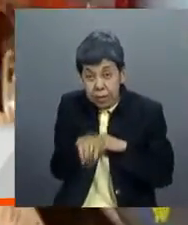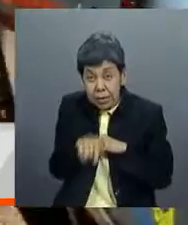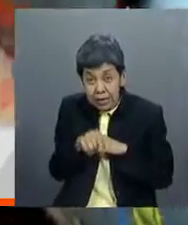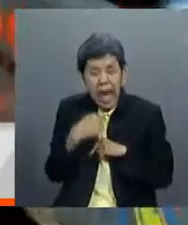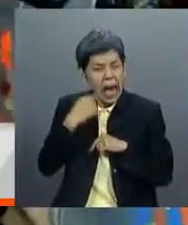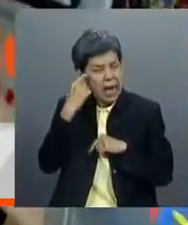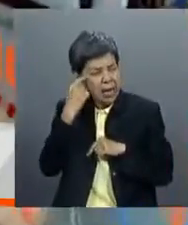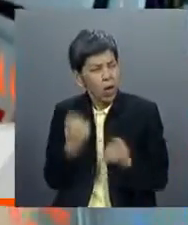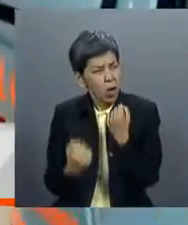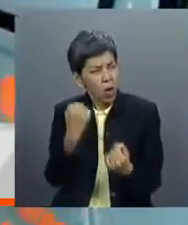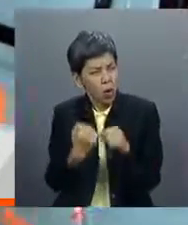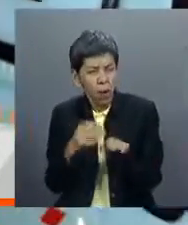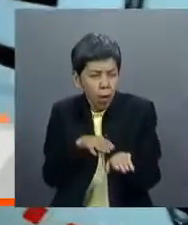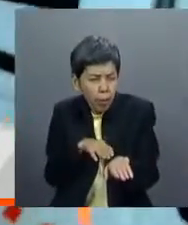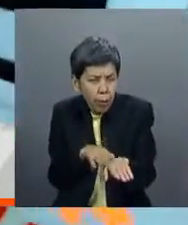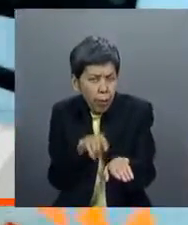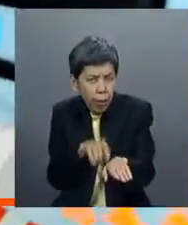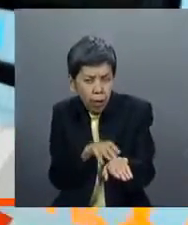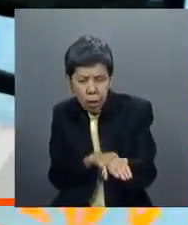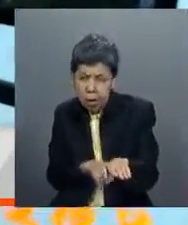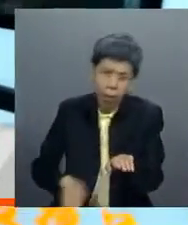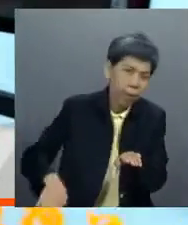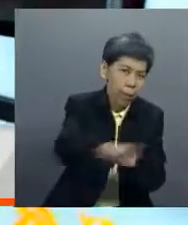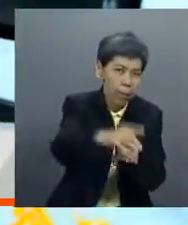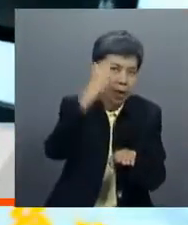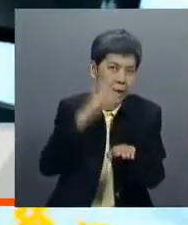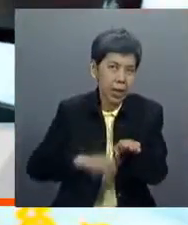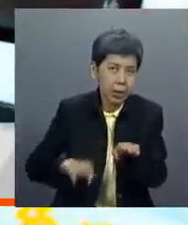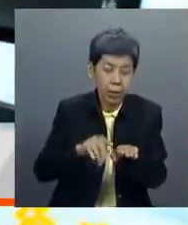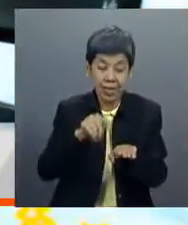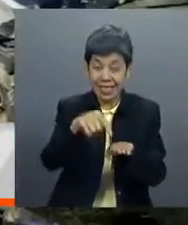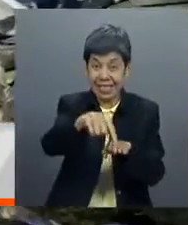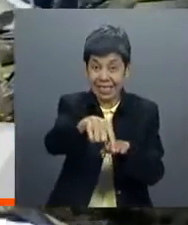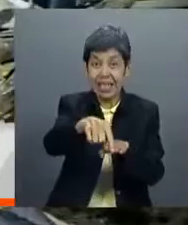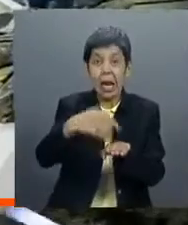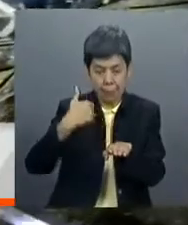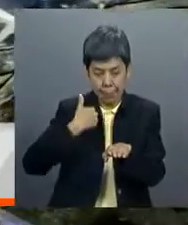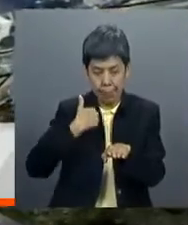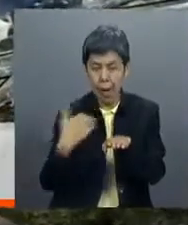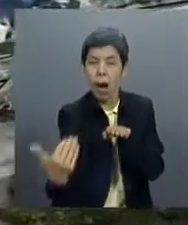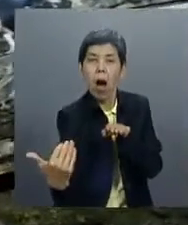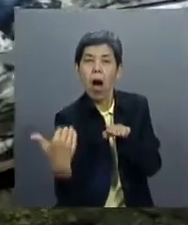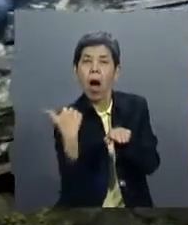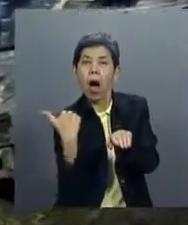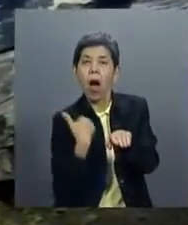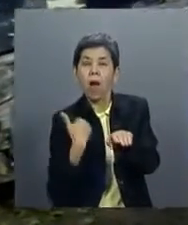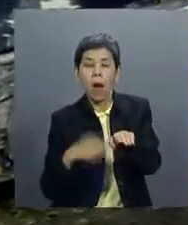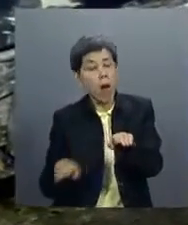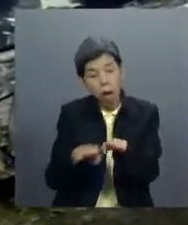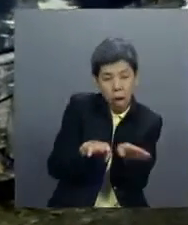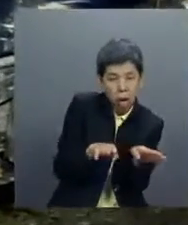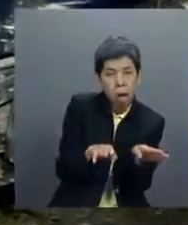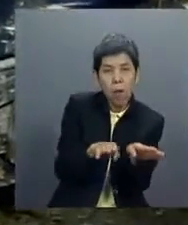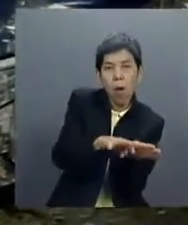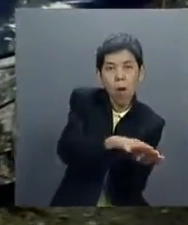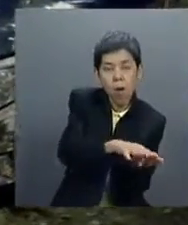จะมีรถยนต์ที่ขับตามหลังมาแซงขวาขึ้นไปขณะที่ด้านหน้าก็มีรถอีกคันสวนทางมาทำให้หักหลบไปเบียดกับร